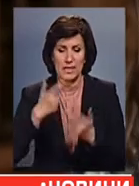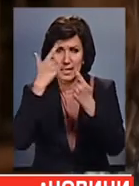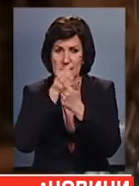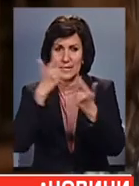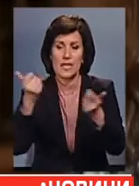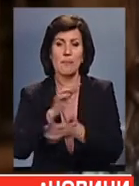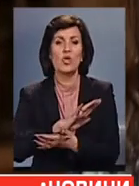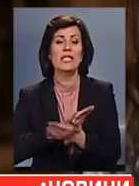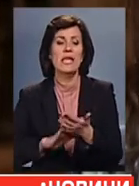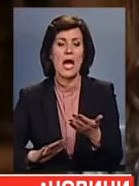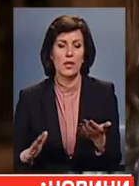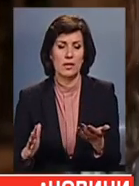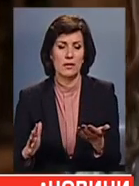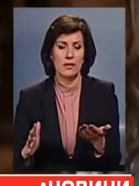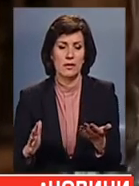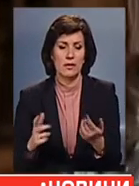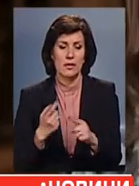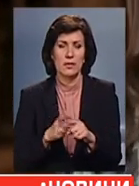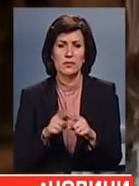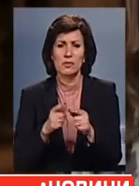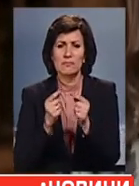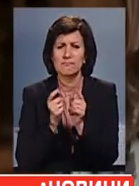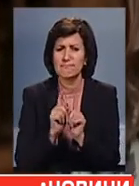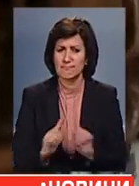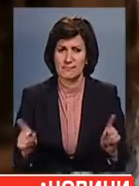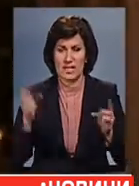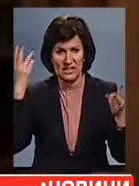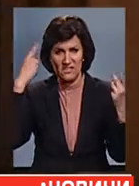і далі цю родзинку,